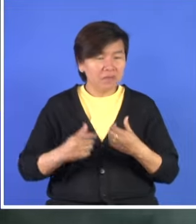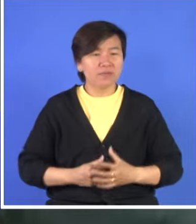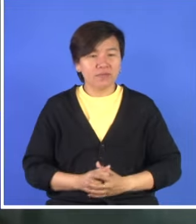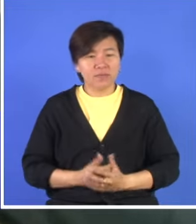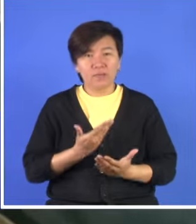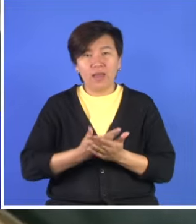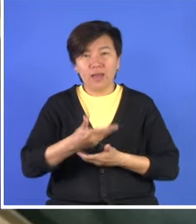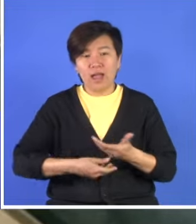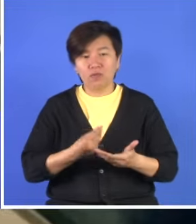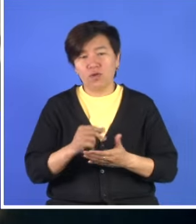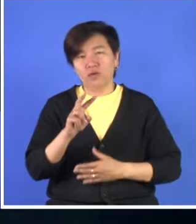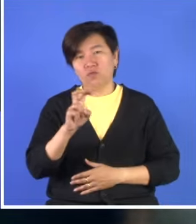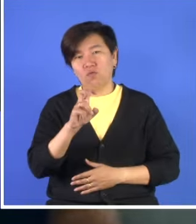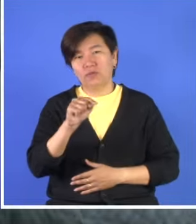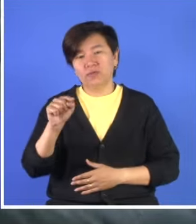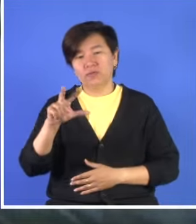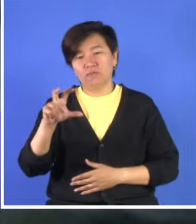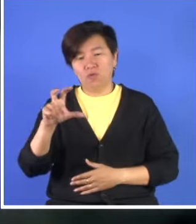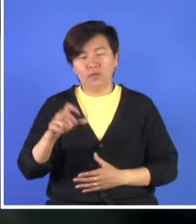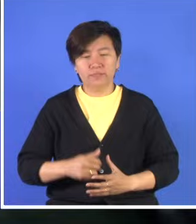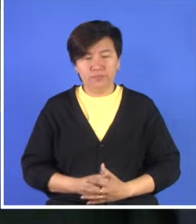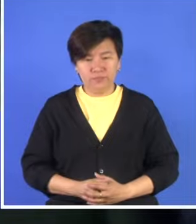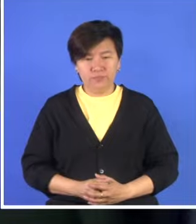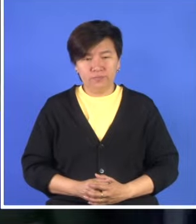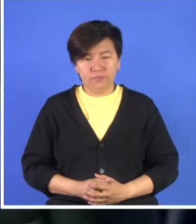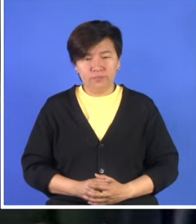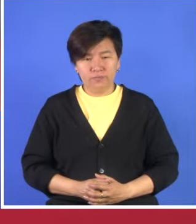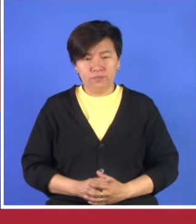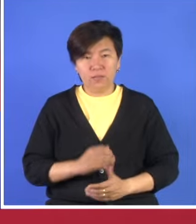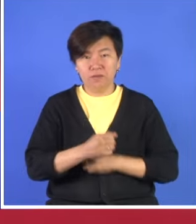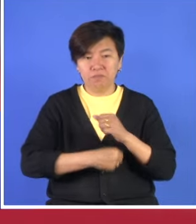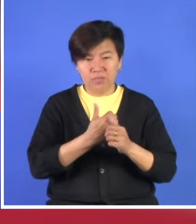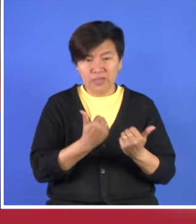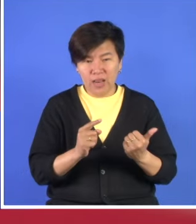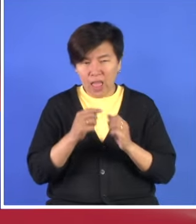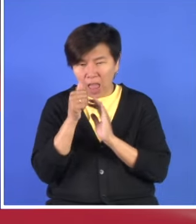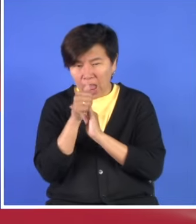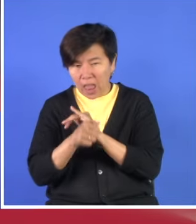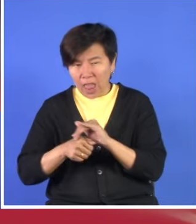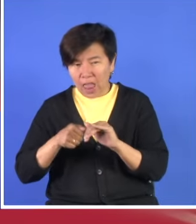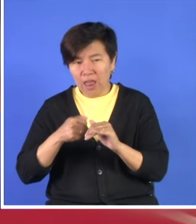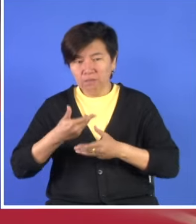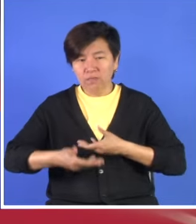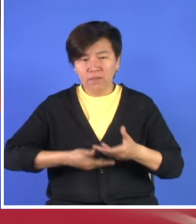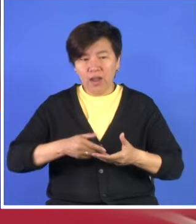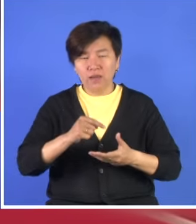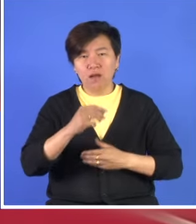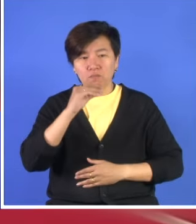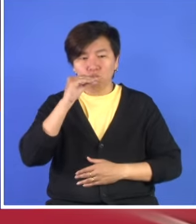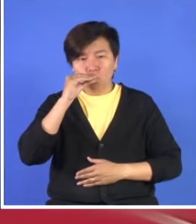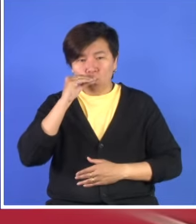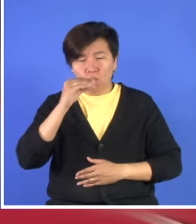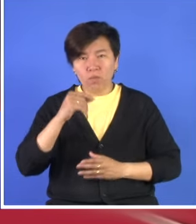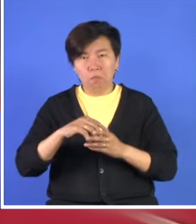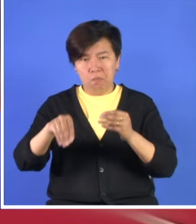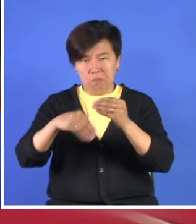ายอยู่ที่ประมาณ200-300บาทเท่านั้นค่ะแล้วปีนี้มีทั้งผู้ลักลอบนำเข้าและจำหน่ายบุหรี่ไฟฟ้าเพิ่มขึ้นจากปีก่อนเป็นจ